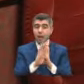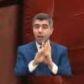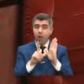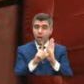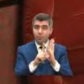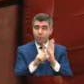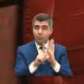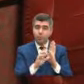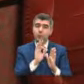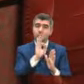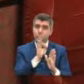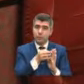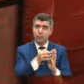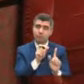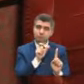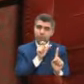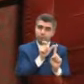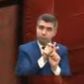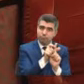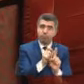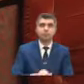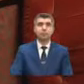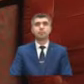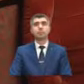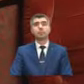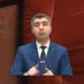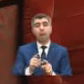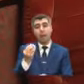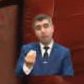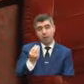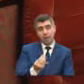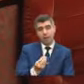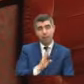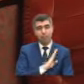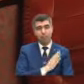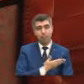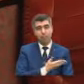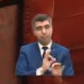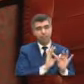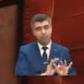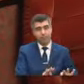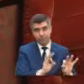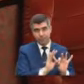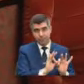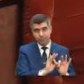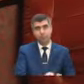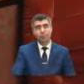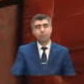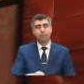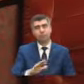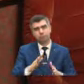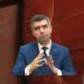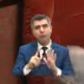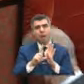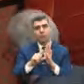مضمون بمقتضى القانون ديال الكفاله ديال المهملين، الماده كتذكر 15 ولا 22، ومضمون